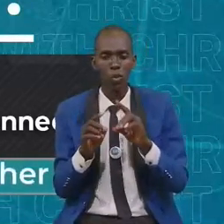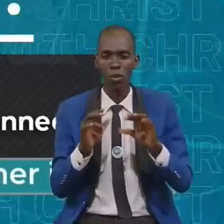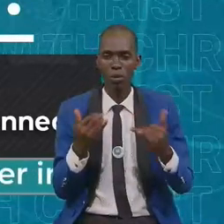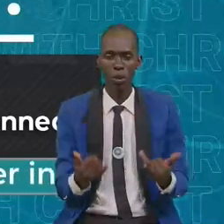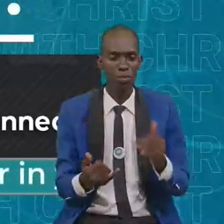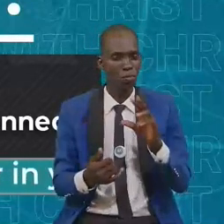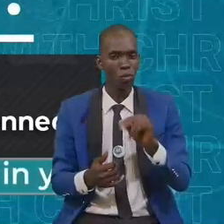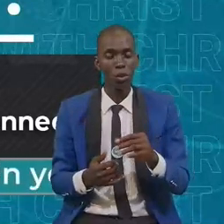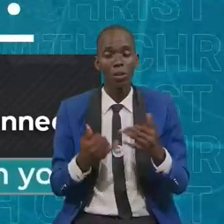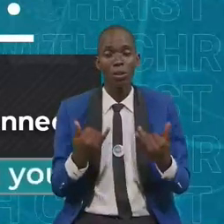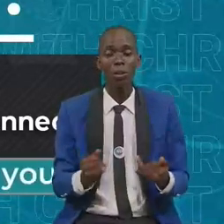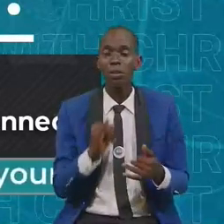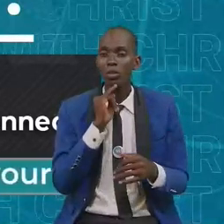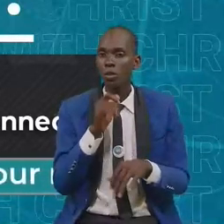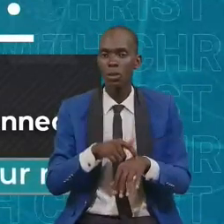alors